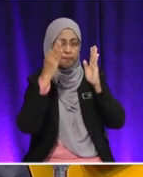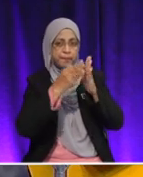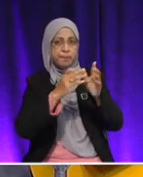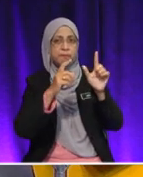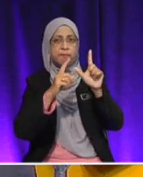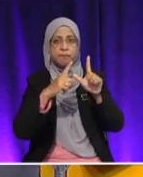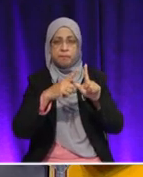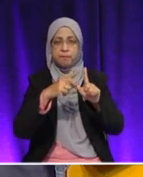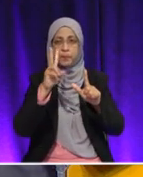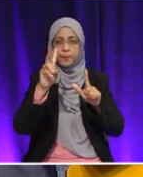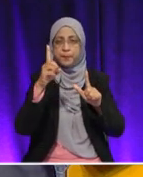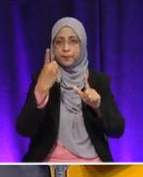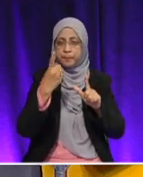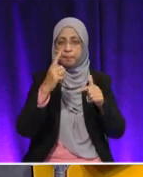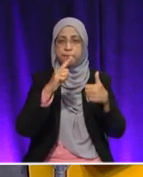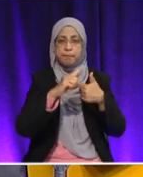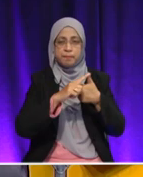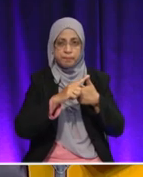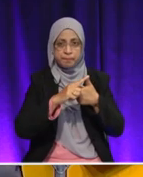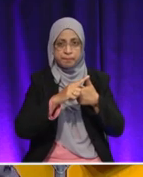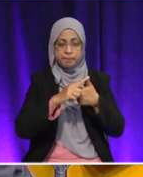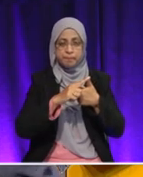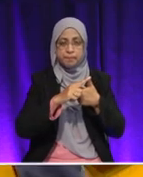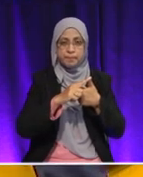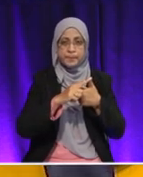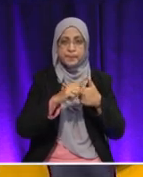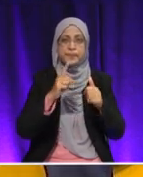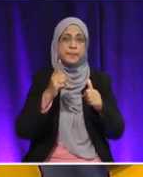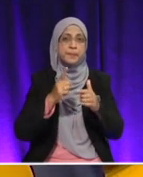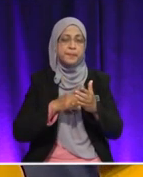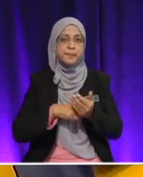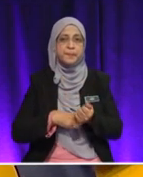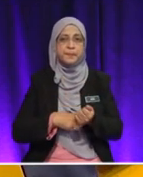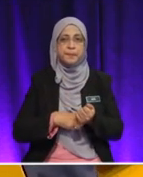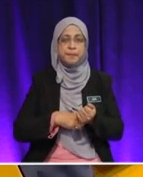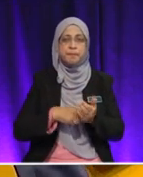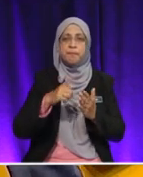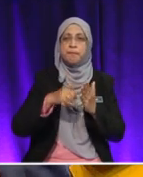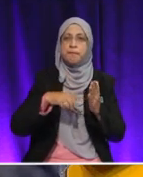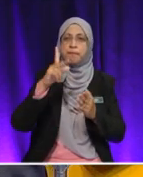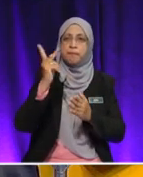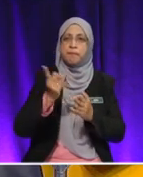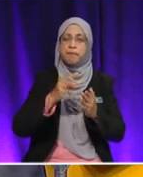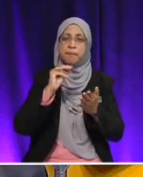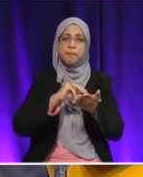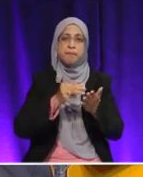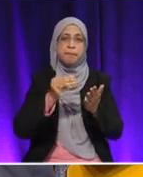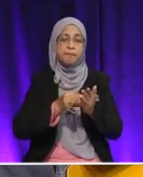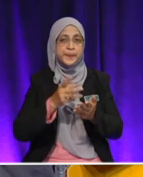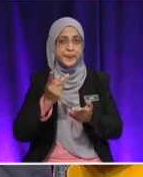dua saja yang pertama murid-murid apakah yang dimaksudkan sebagai